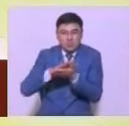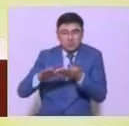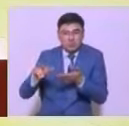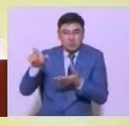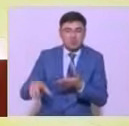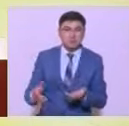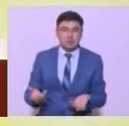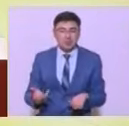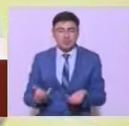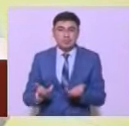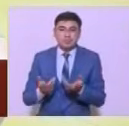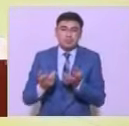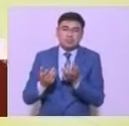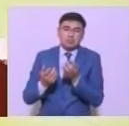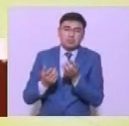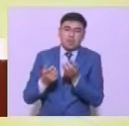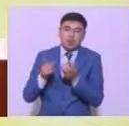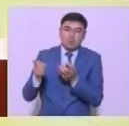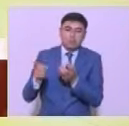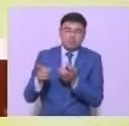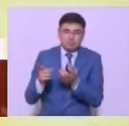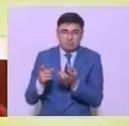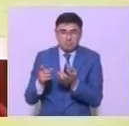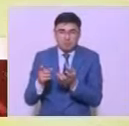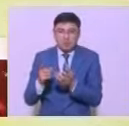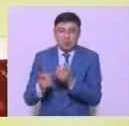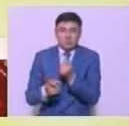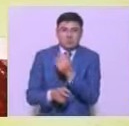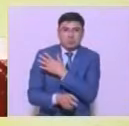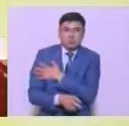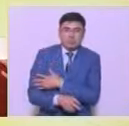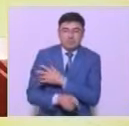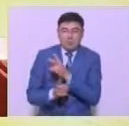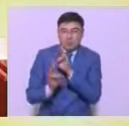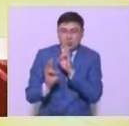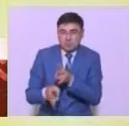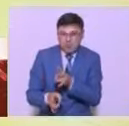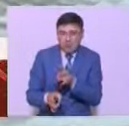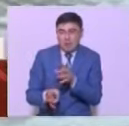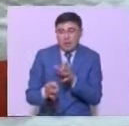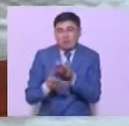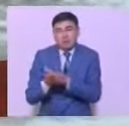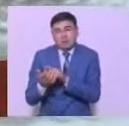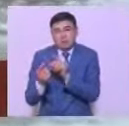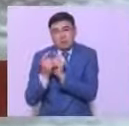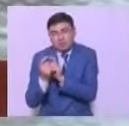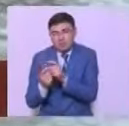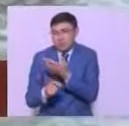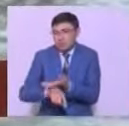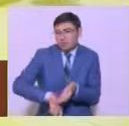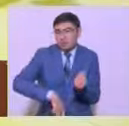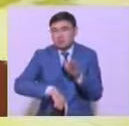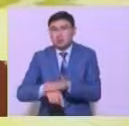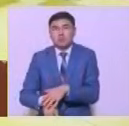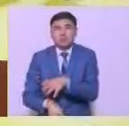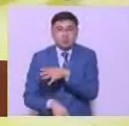азаматымен күресіп, сол кішкене екінші схваткада бір қол жарақатын алып, сол себепті кішкене қиындау болып, осы жарысқа барып